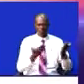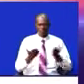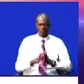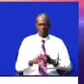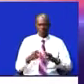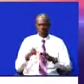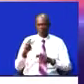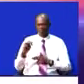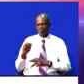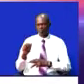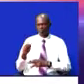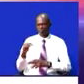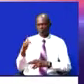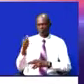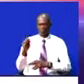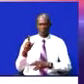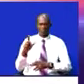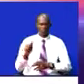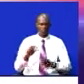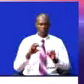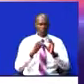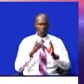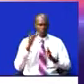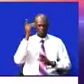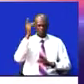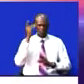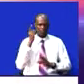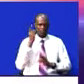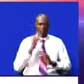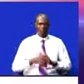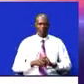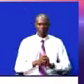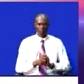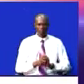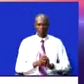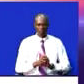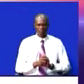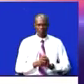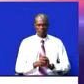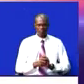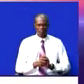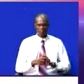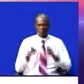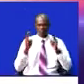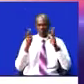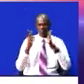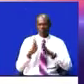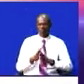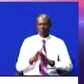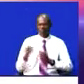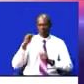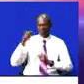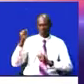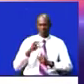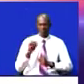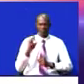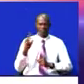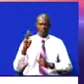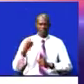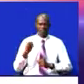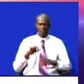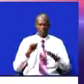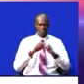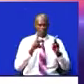Machiegni nyinga Lorin Manyala, jaloko mara ena David Abila. Kuku mar duond buch siasa mar ODM e kaunti